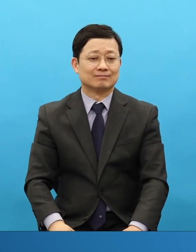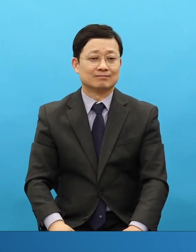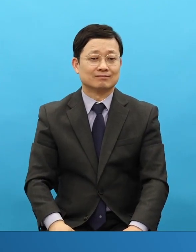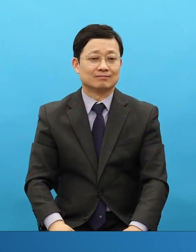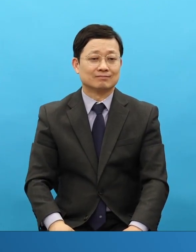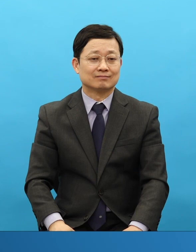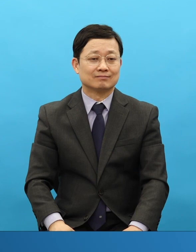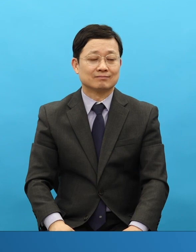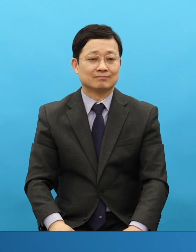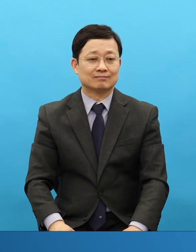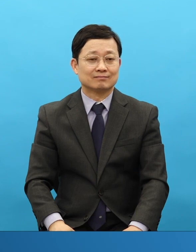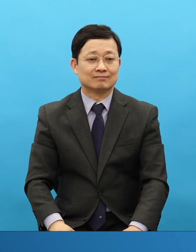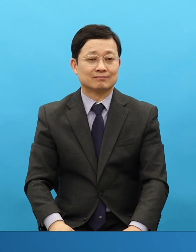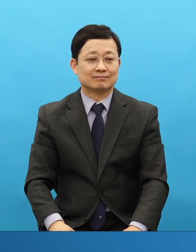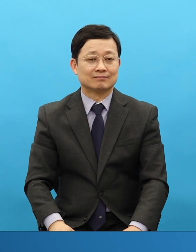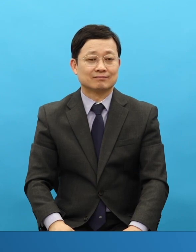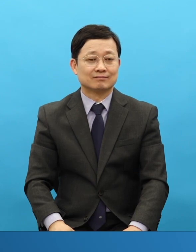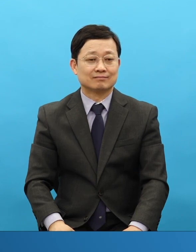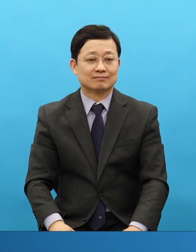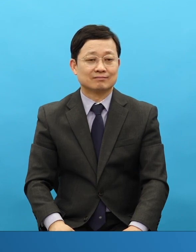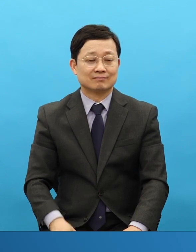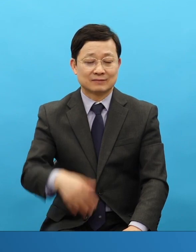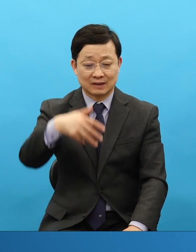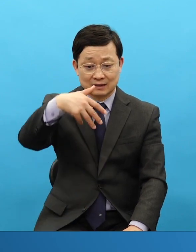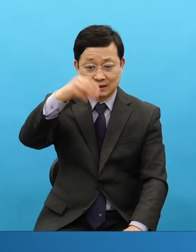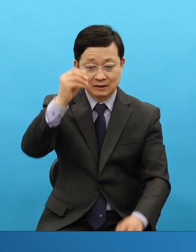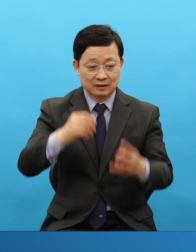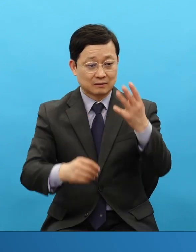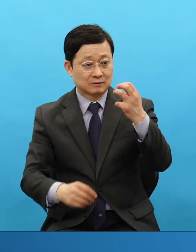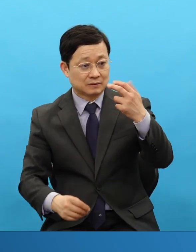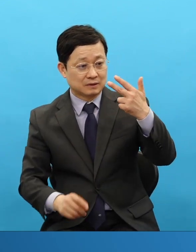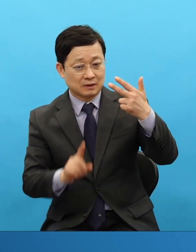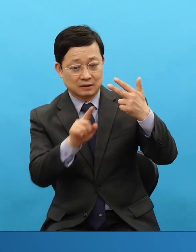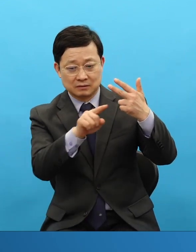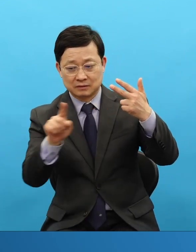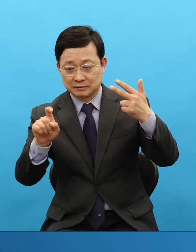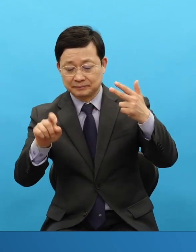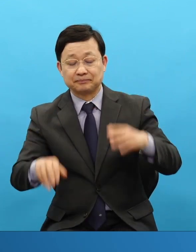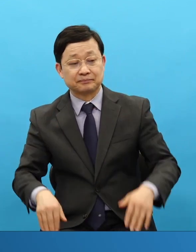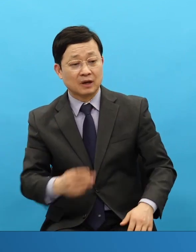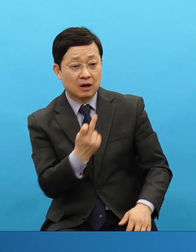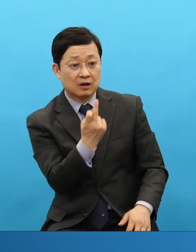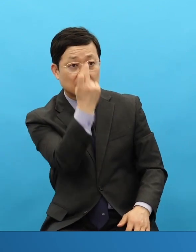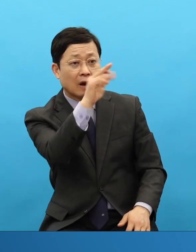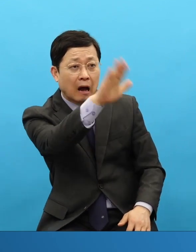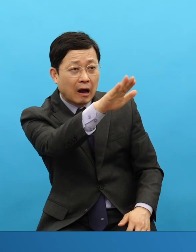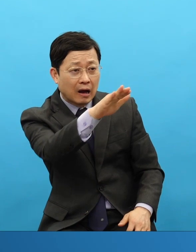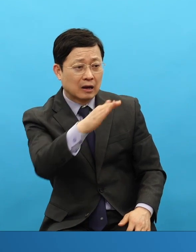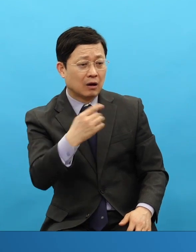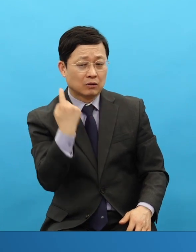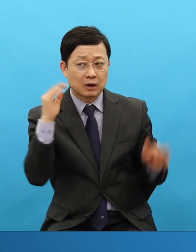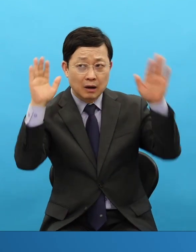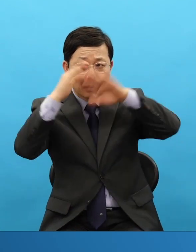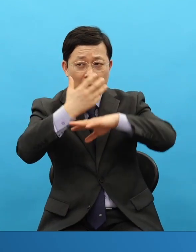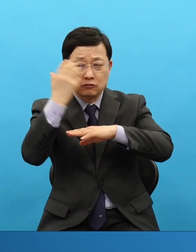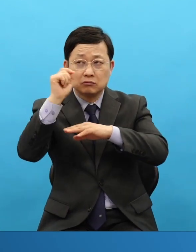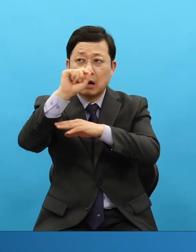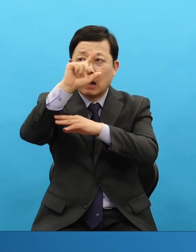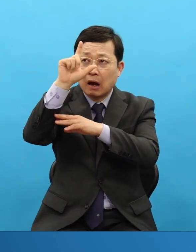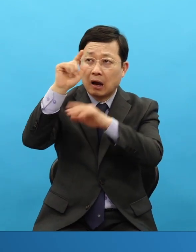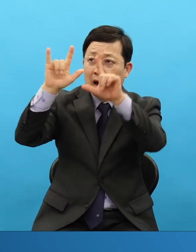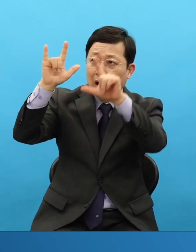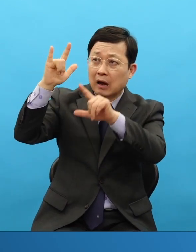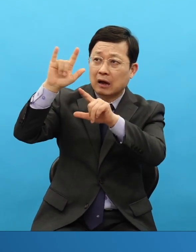was Joseph. 형들에게 얘기했어요. He told his brothers, 해, 달, 별 내내 절했다. the sun, moon, stars bowed down to